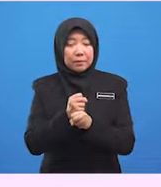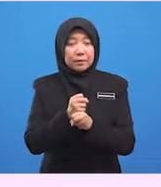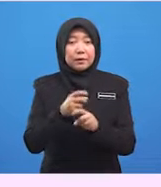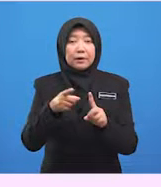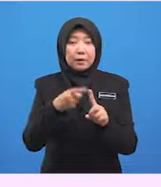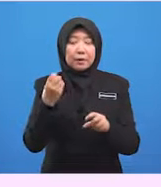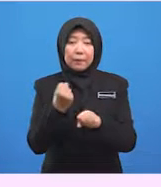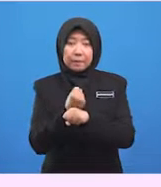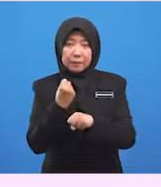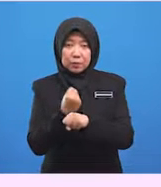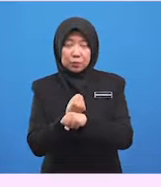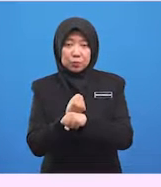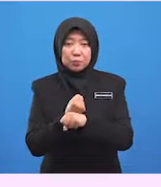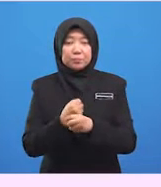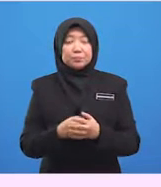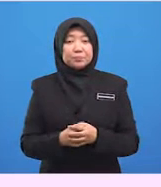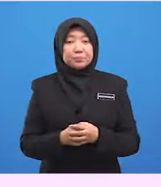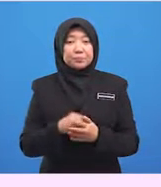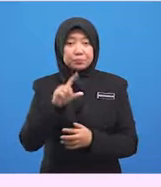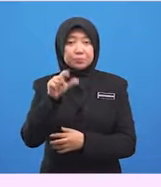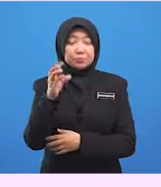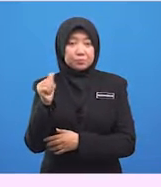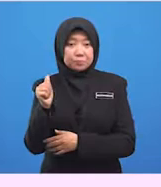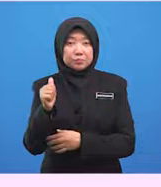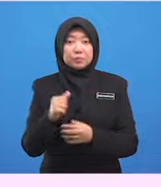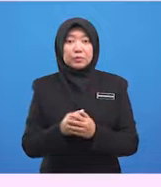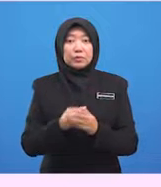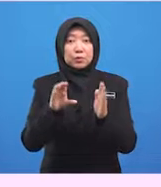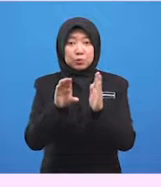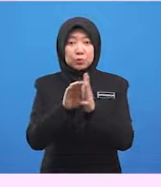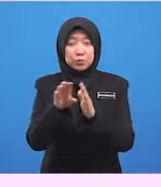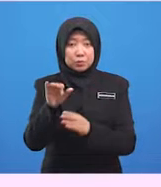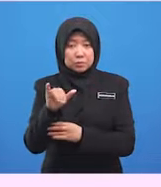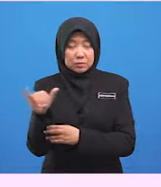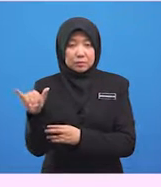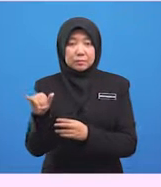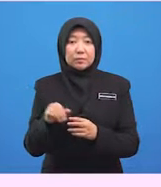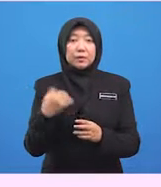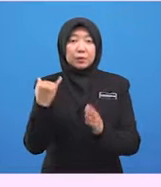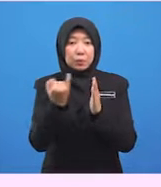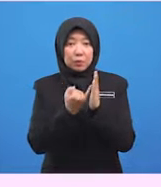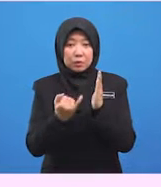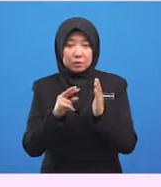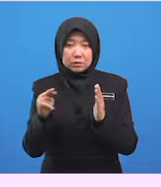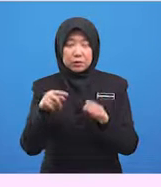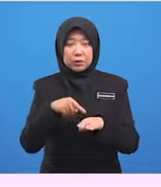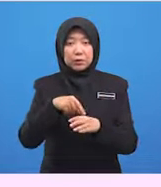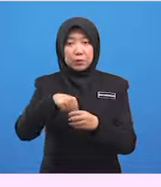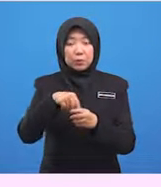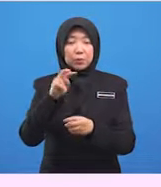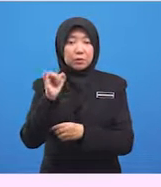pada batu kau by atau Baturaja sebagai contohnya terdapat lukisan di gua niah